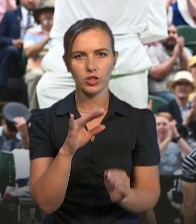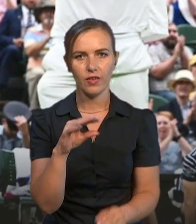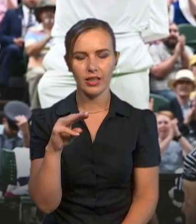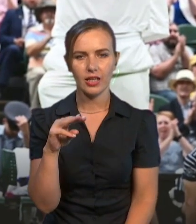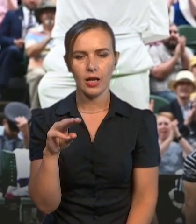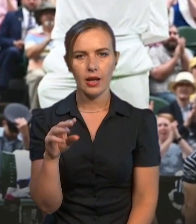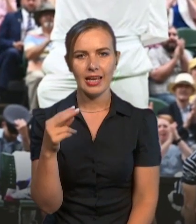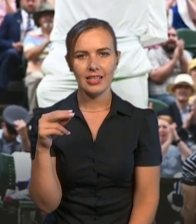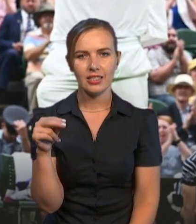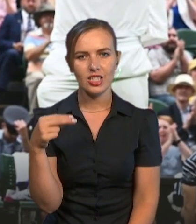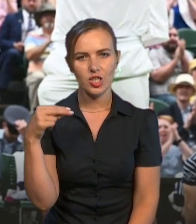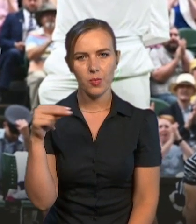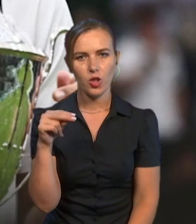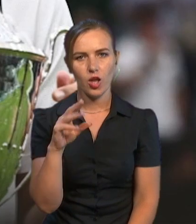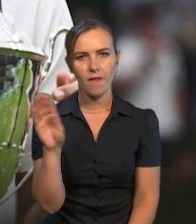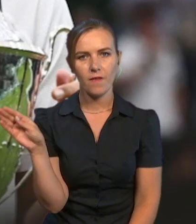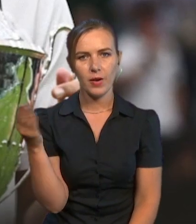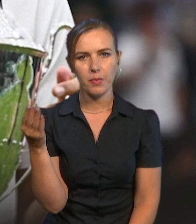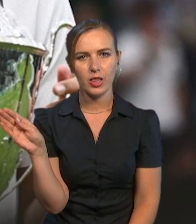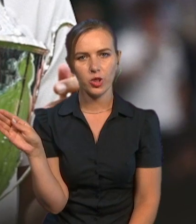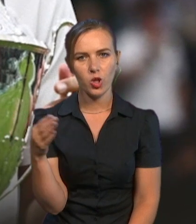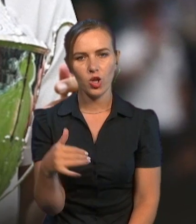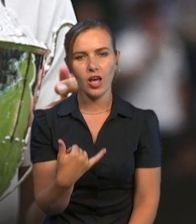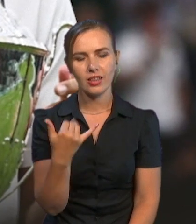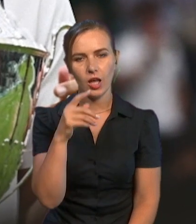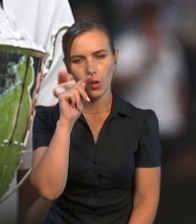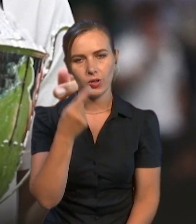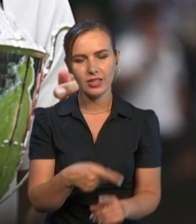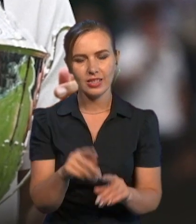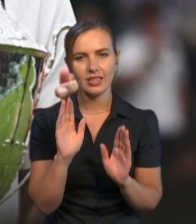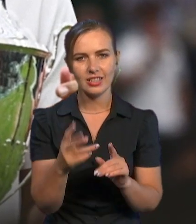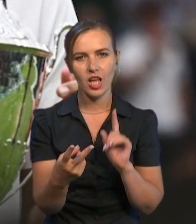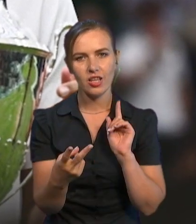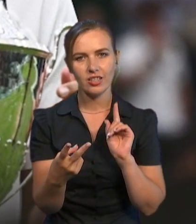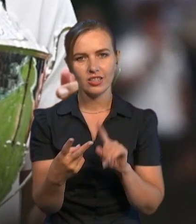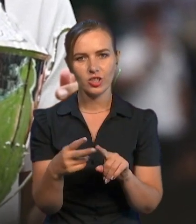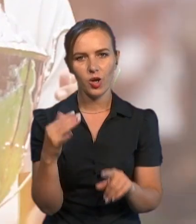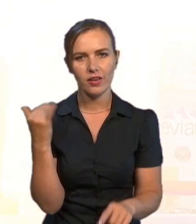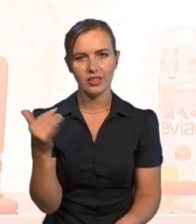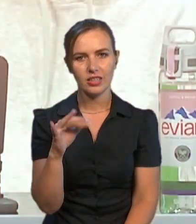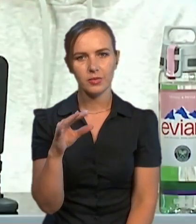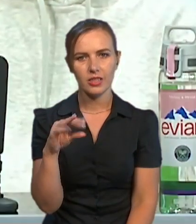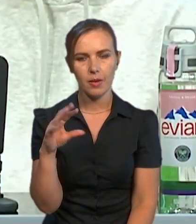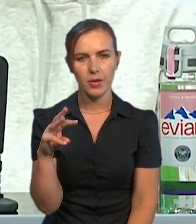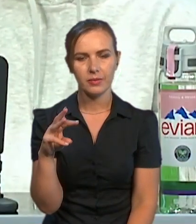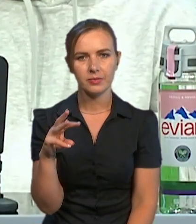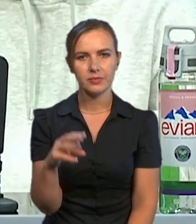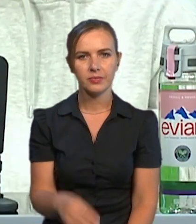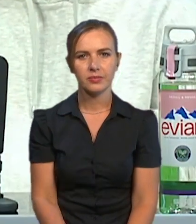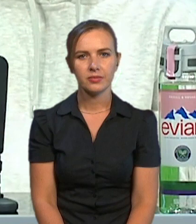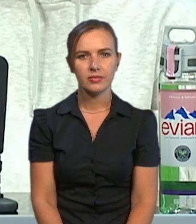стали чемпіонами Вимблдону. Для України це лише другий в історії титул «Гренслем».